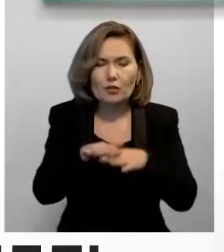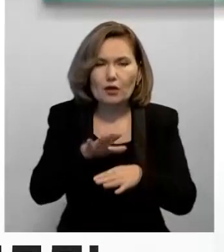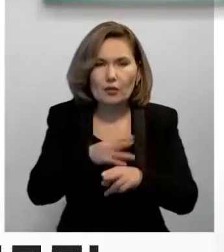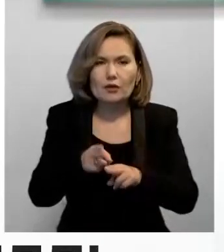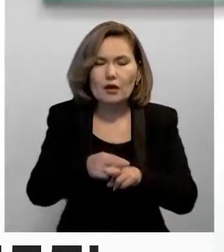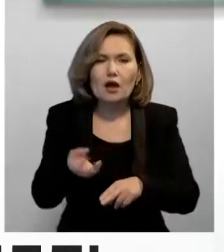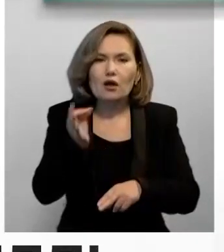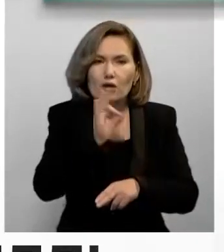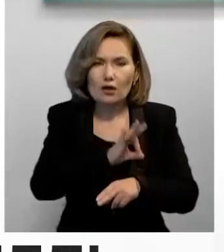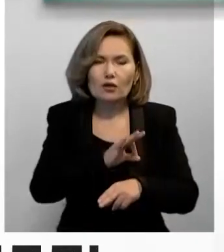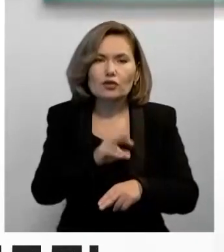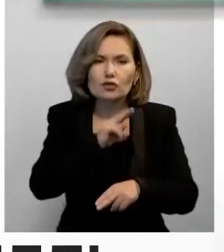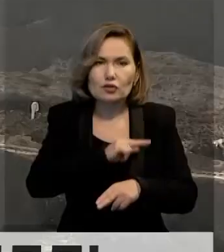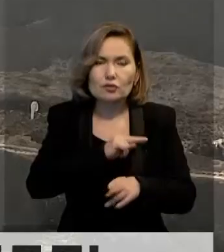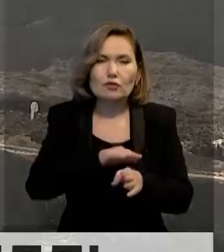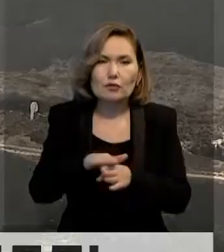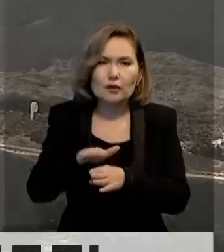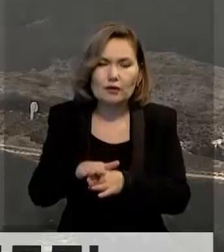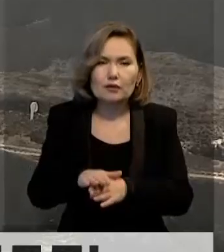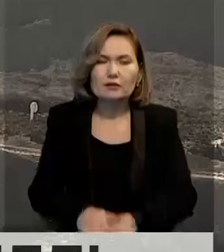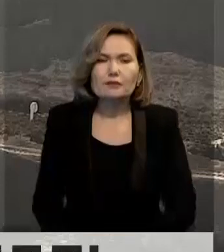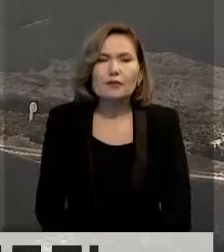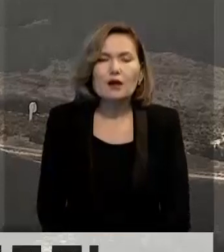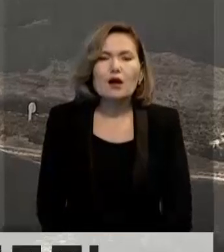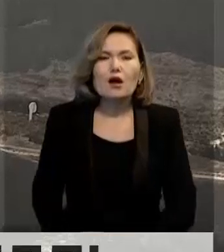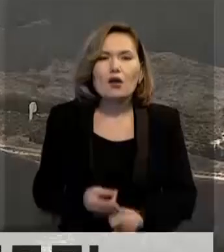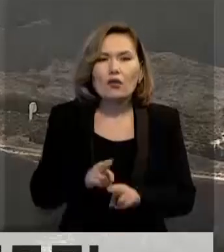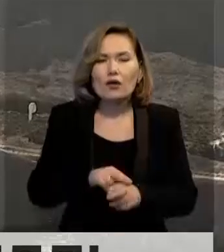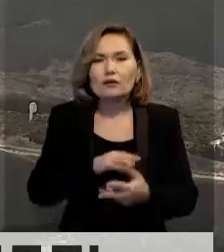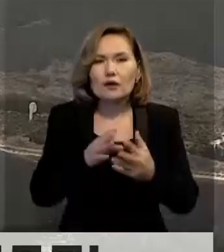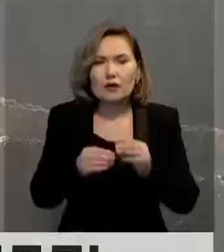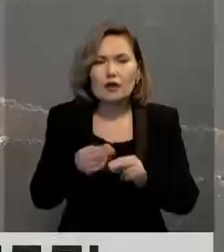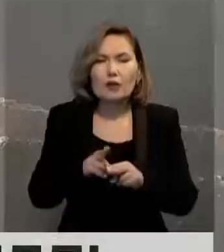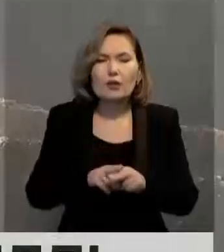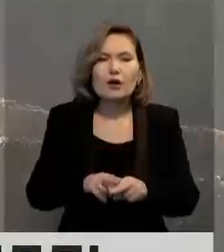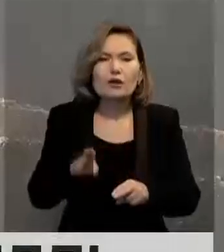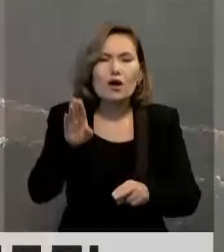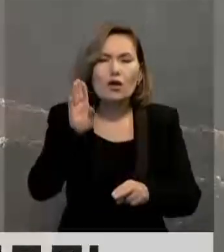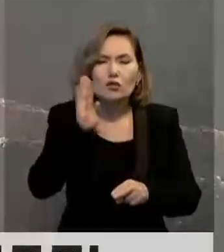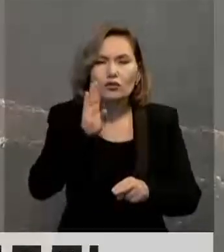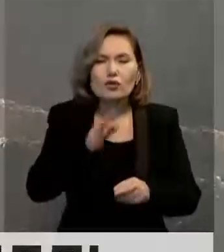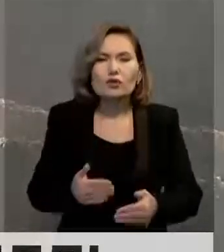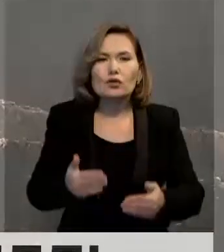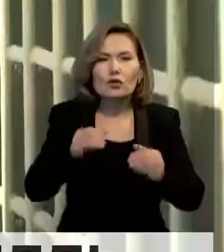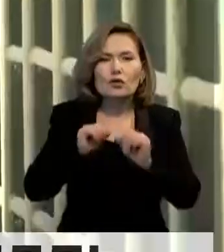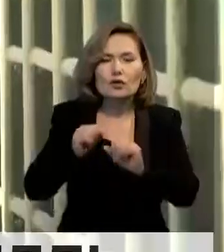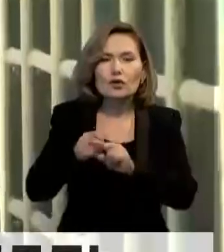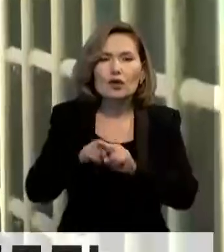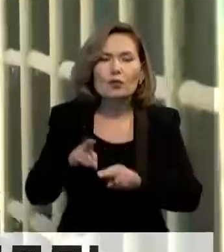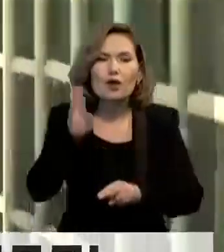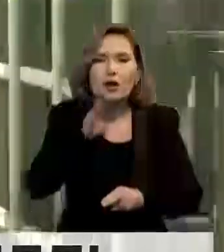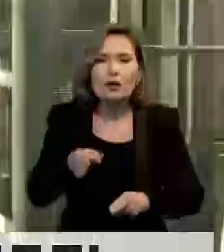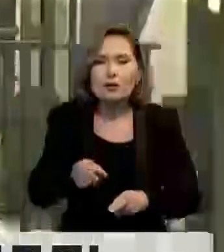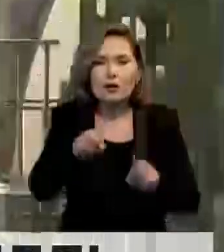соңды қазір өз күштерімен жұмыстарын жүргізіп жатыр. Ағылақ су тоспасының алдындағы уақытша бөгетке қауіп төндірмеу үшін көлдер жүйесіне су